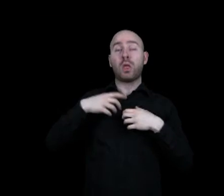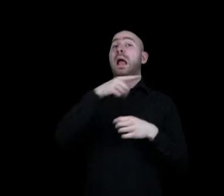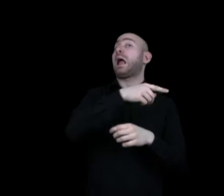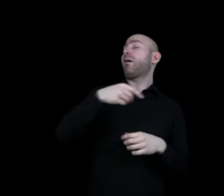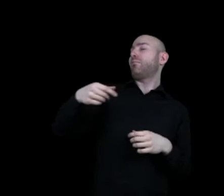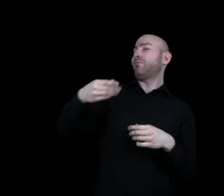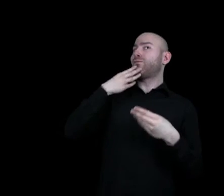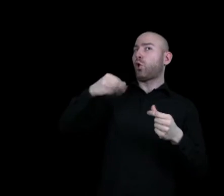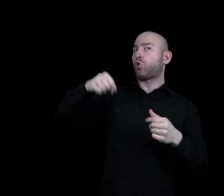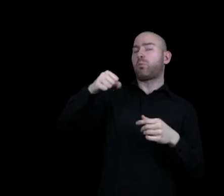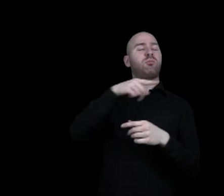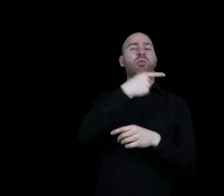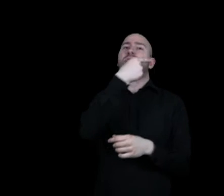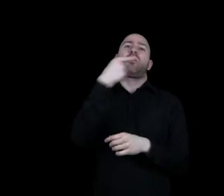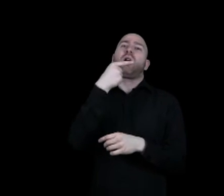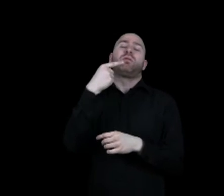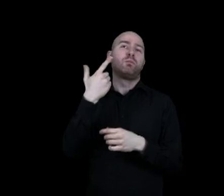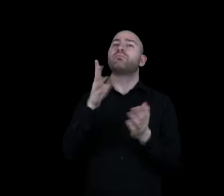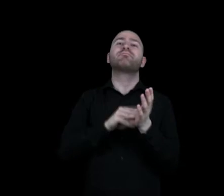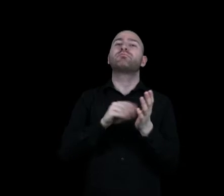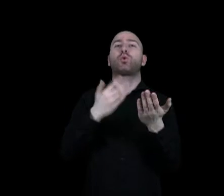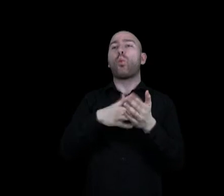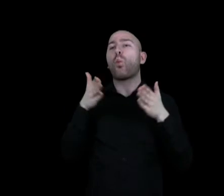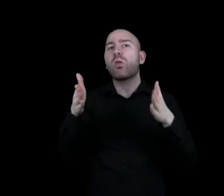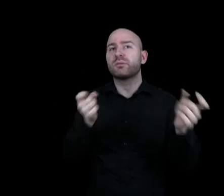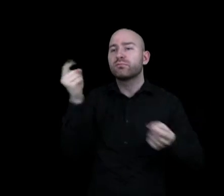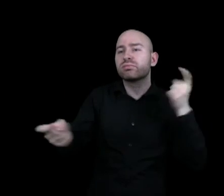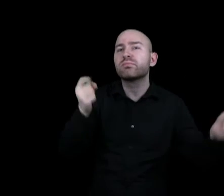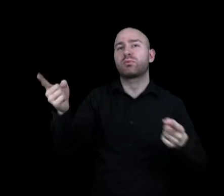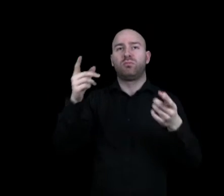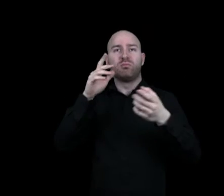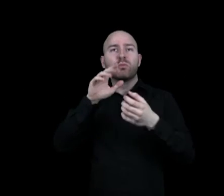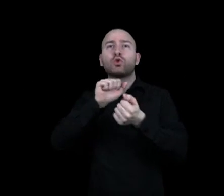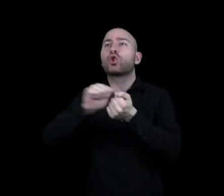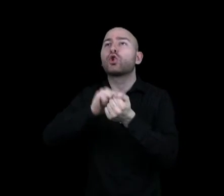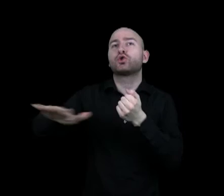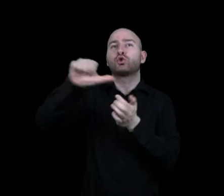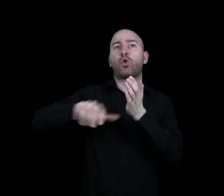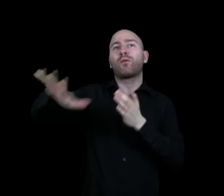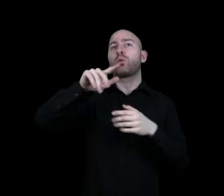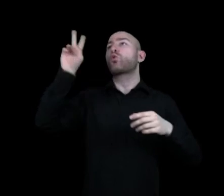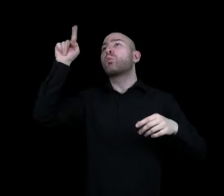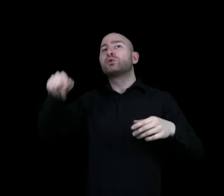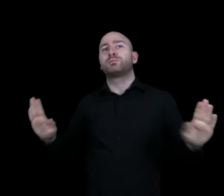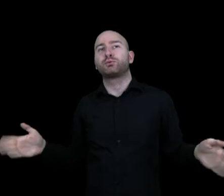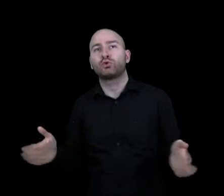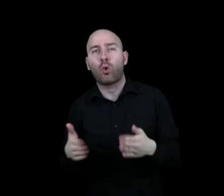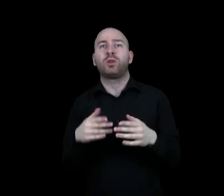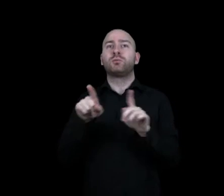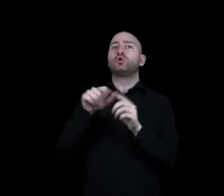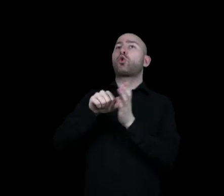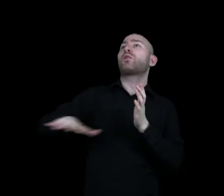walały się przy drogach, ktoś będzie musiał sprzątać, czyli to są śmieci. Stworzą też zagrożenie dla